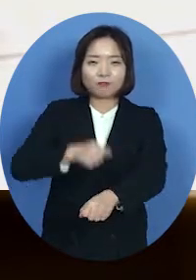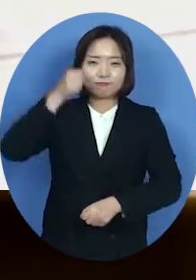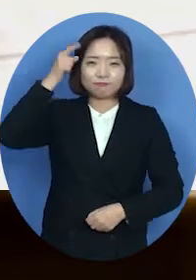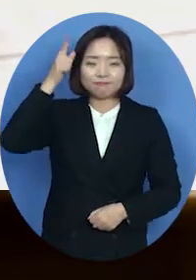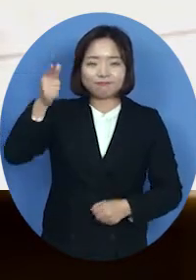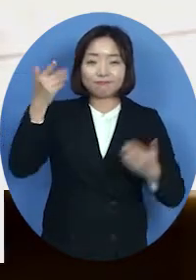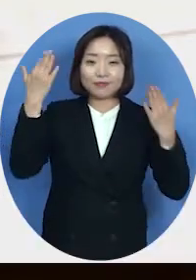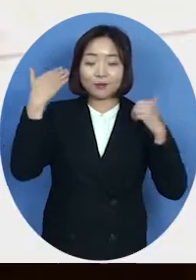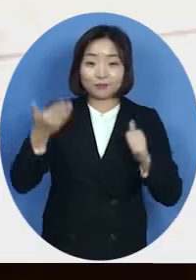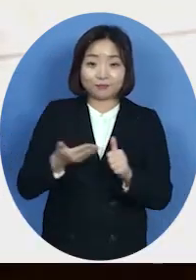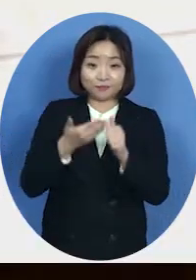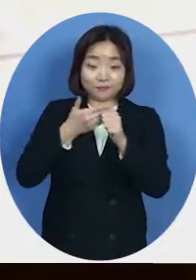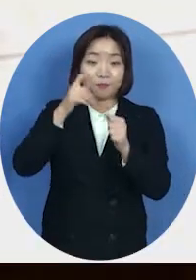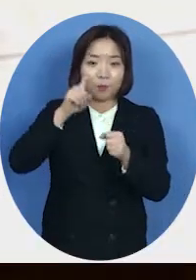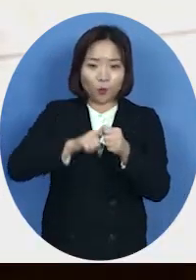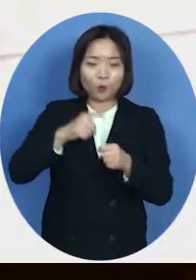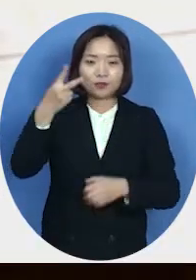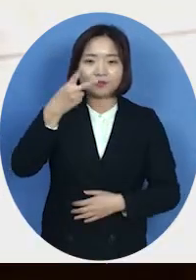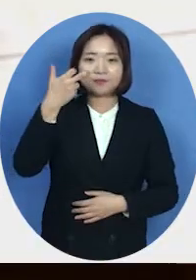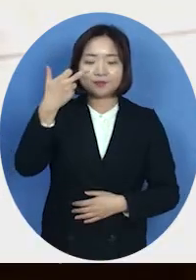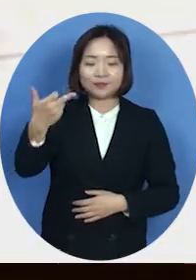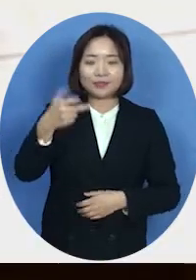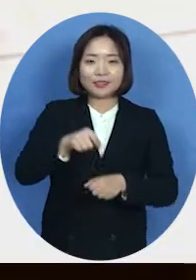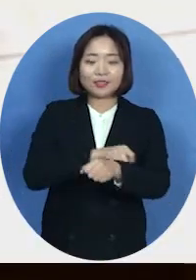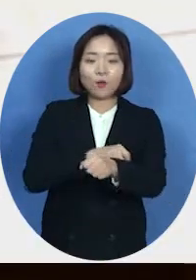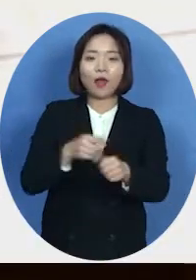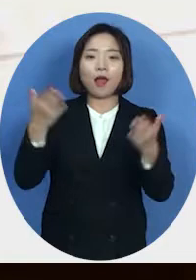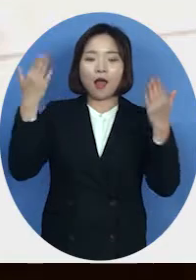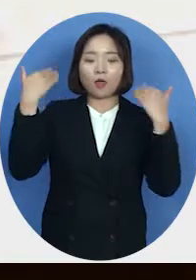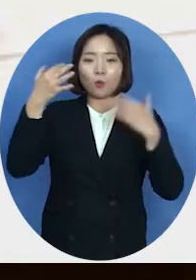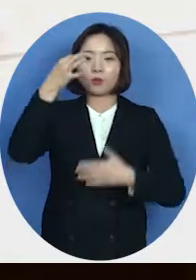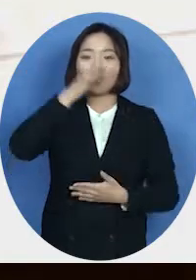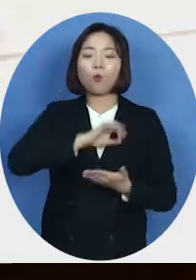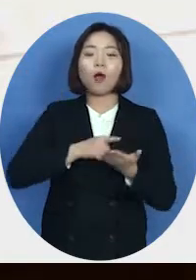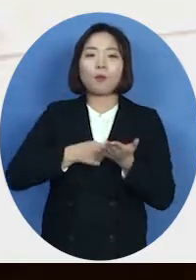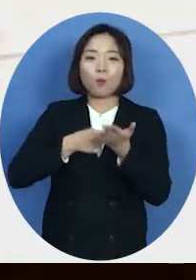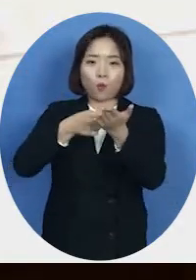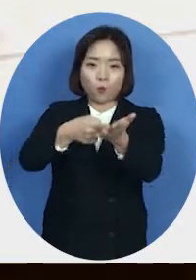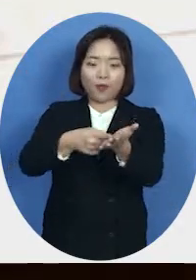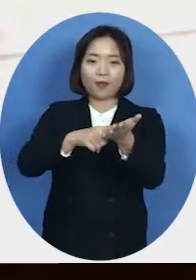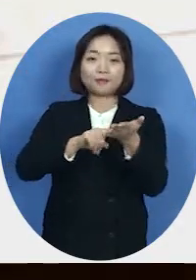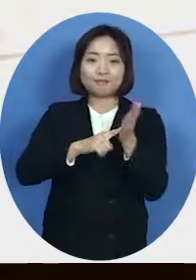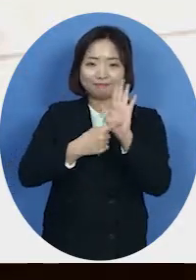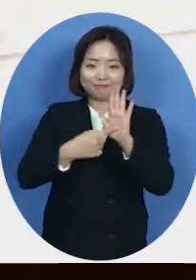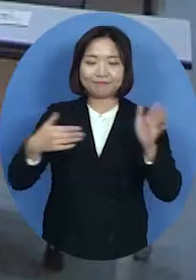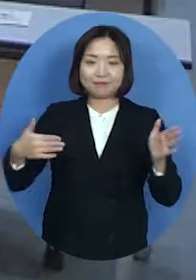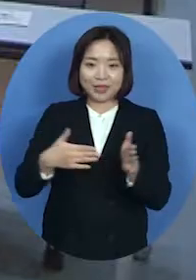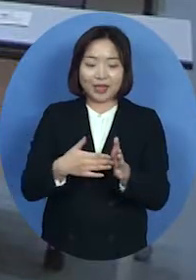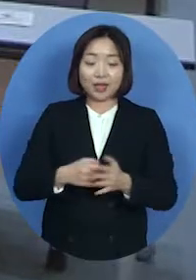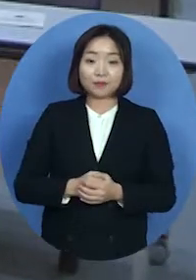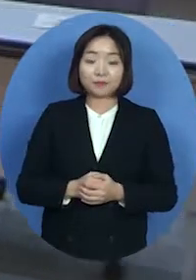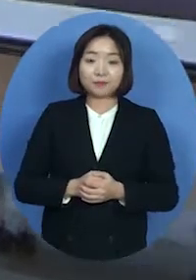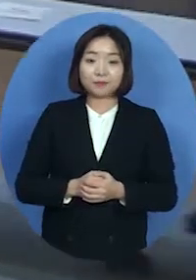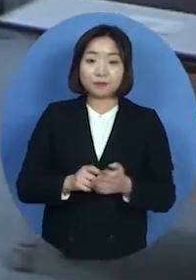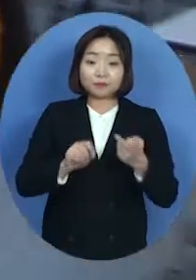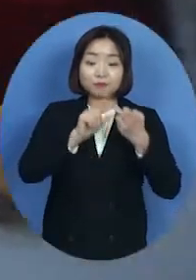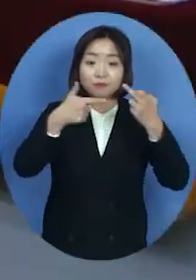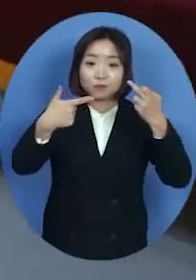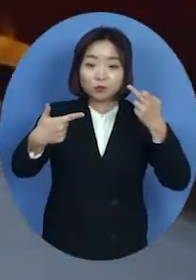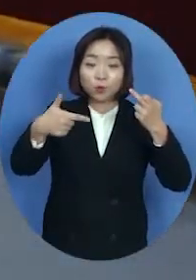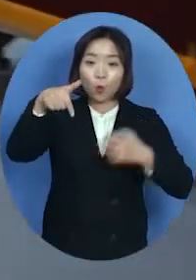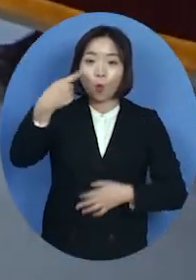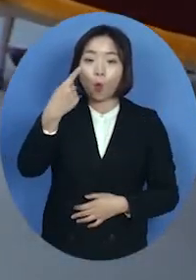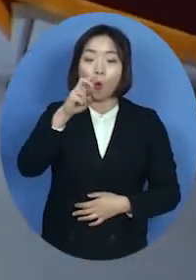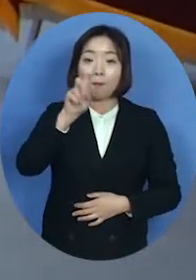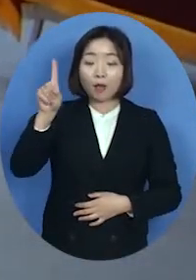특성화 명문학교로 육성하기 위한 2017년 특성화 학교 성과보고회 를 개최했습니다 지난 6일 곰